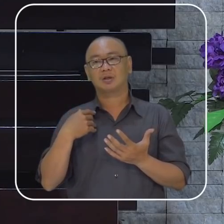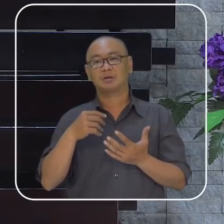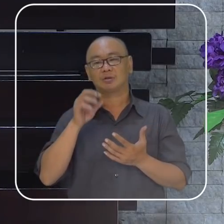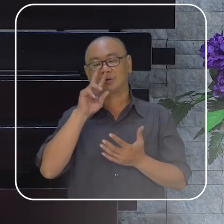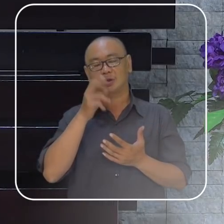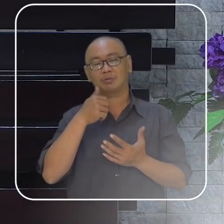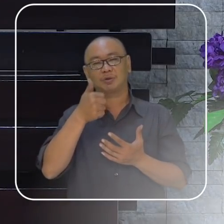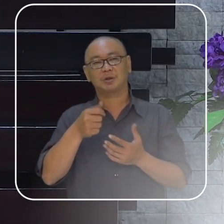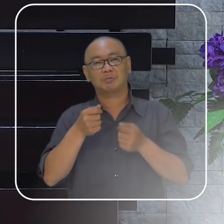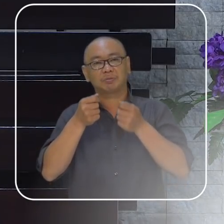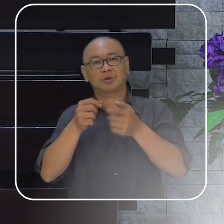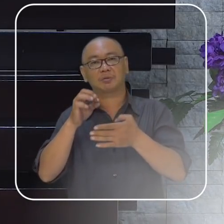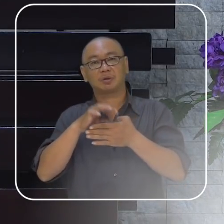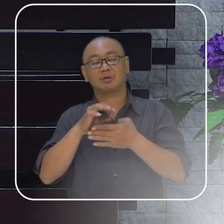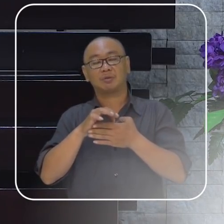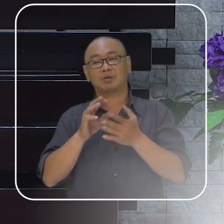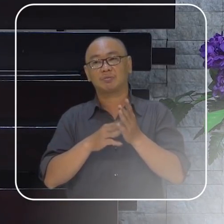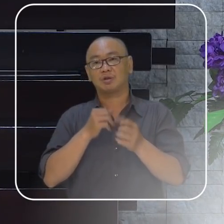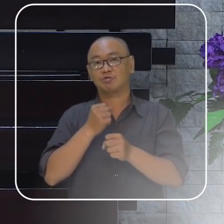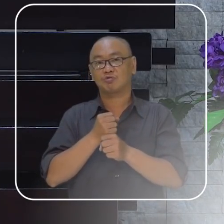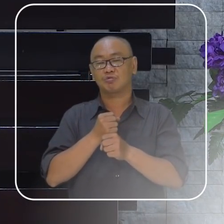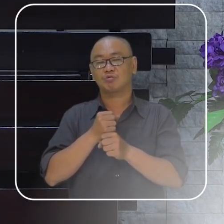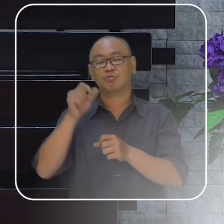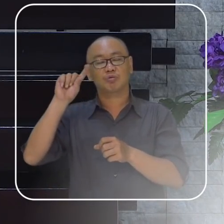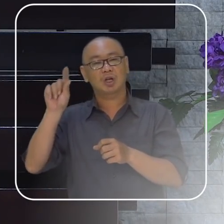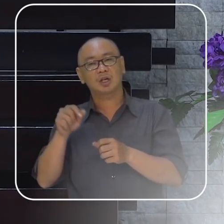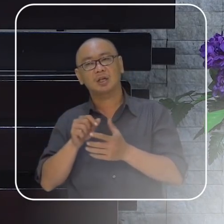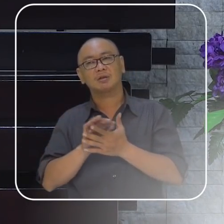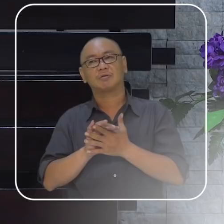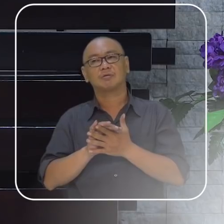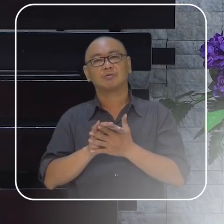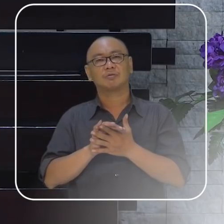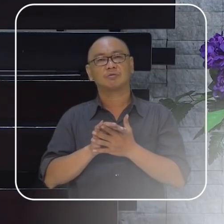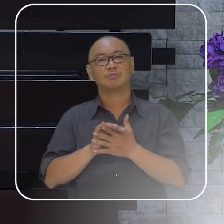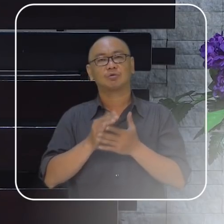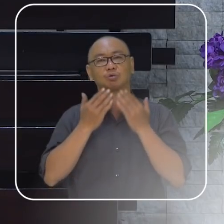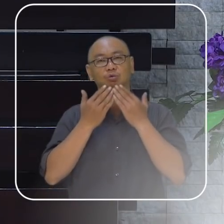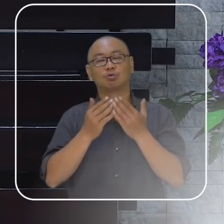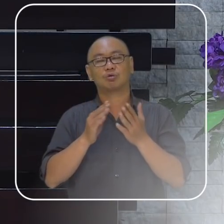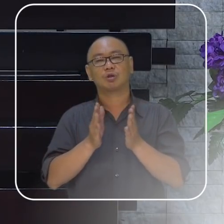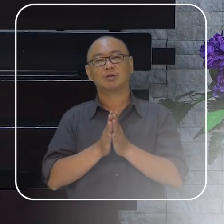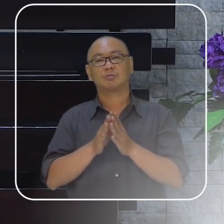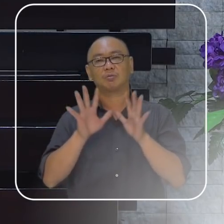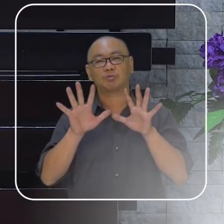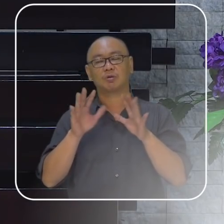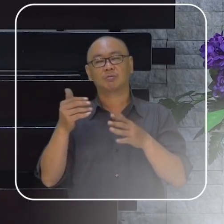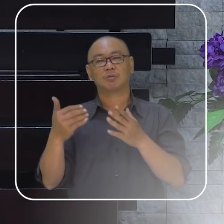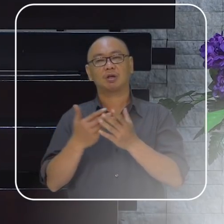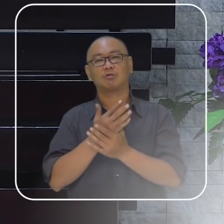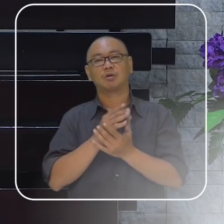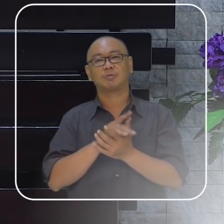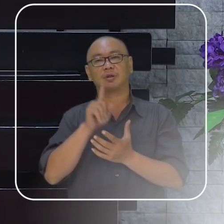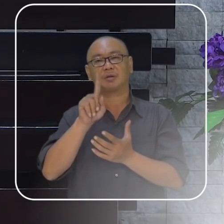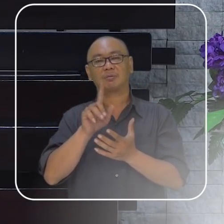dapat memberikan persembahan minggu, persembahan bulanan, persembahan syukur, dan perpuluhan melalui yang